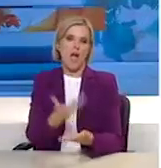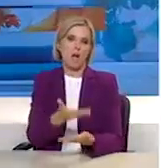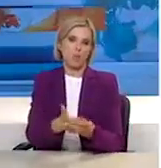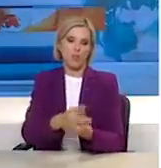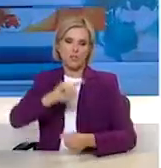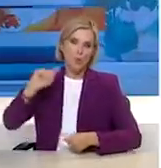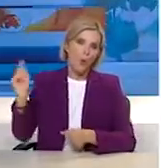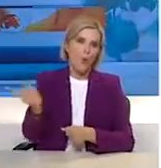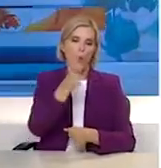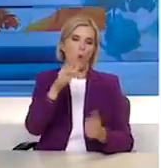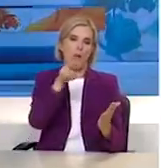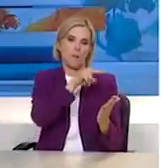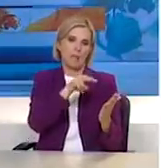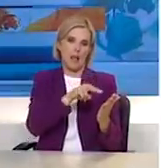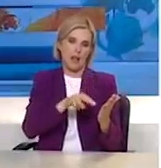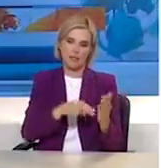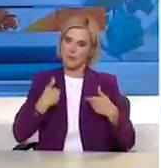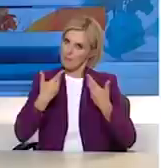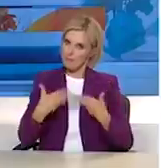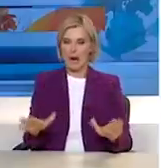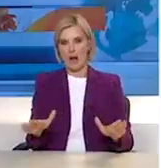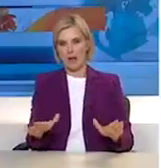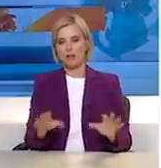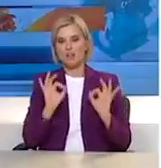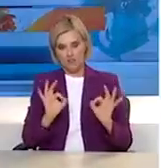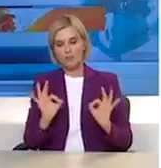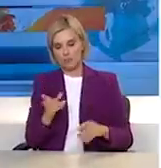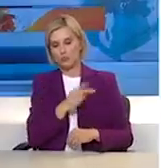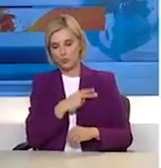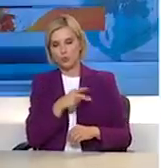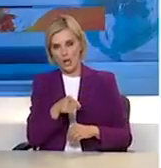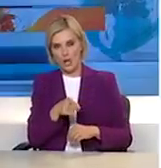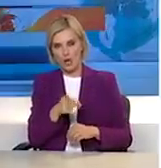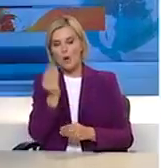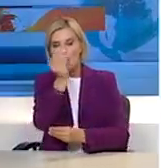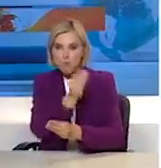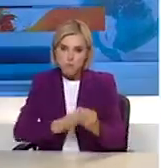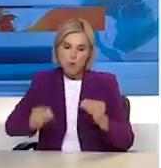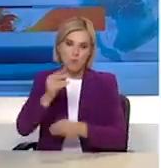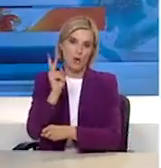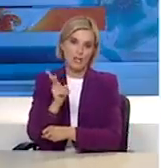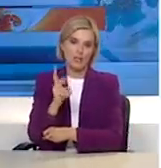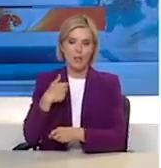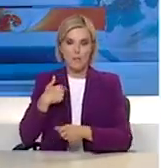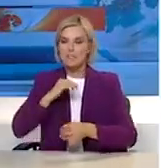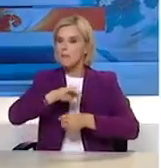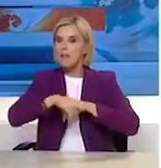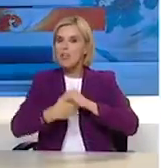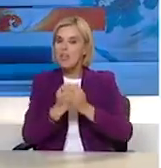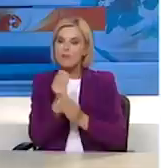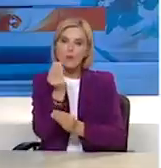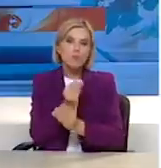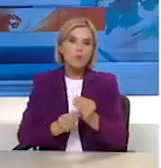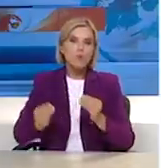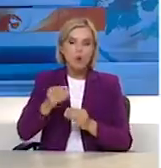μας αρχικά δεδομένα για κάποιες από αυτές τις κατηγορίες. Σίγουρα υπάρχουν δύο πράγματα που μας ενδιαφέρουν. Το πρώτο είναι